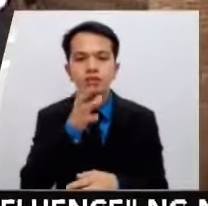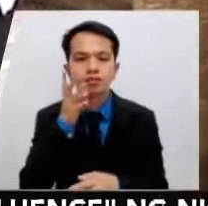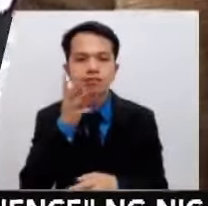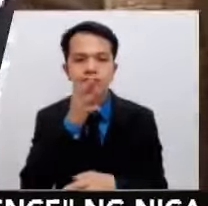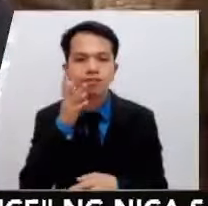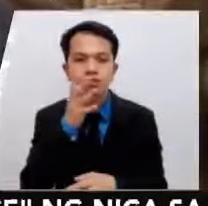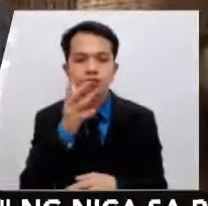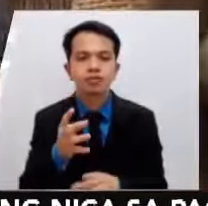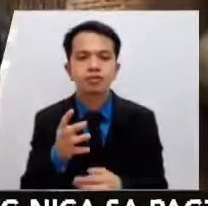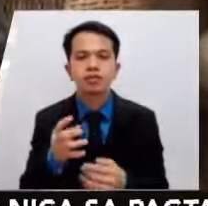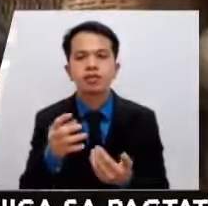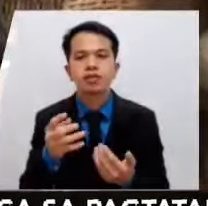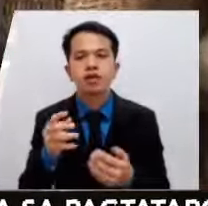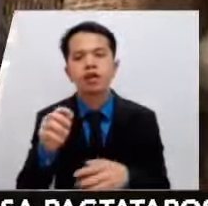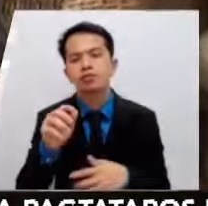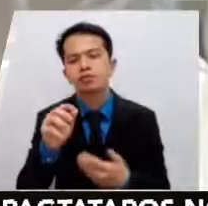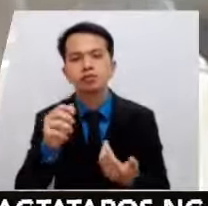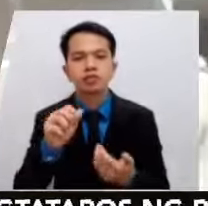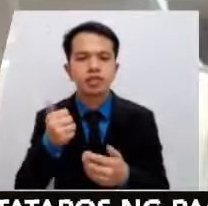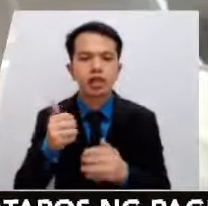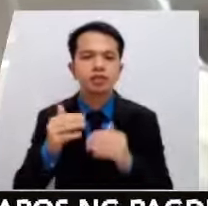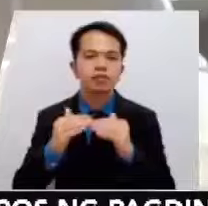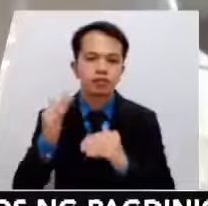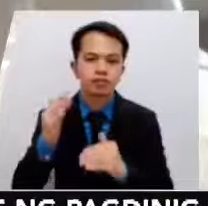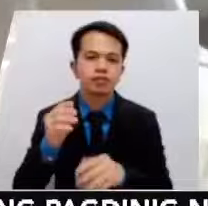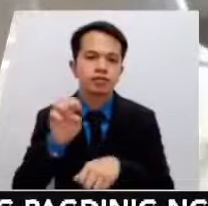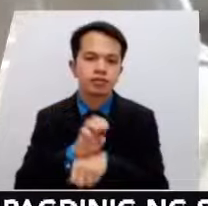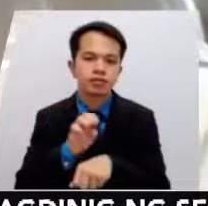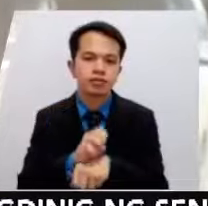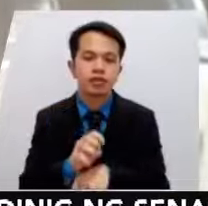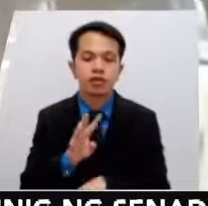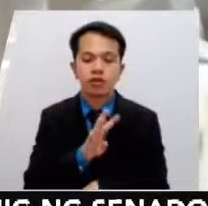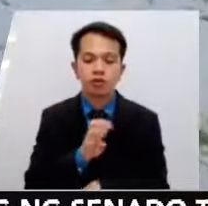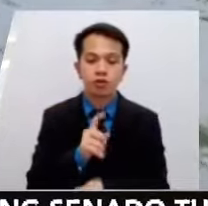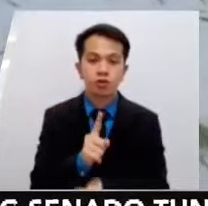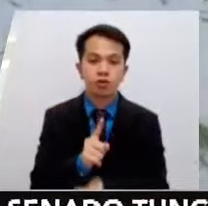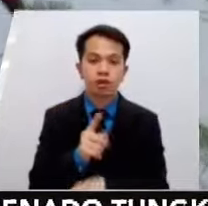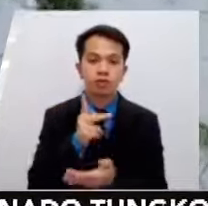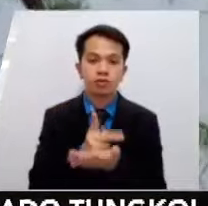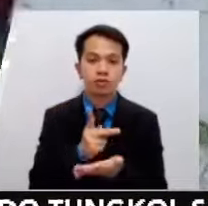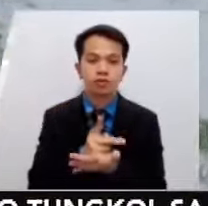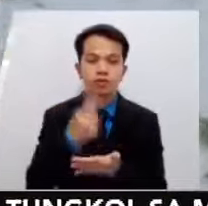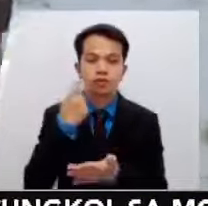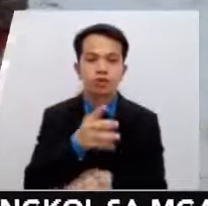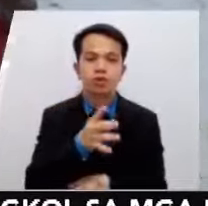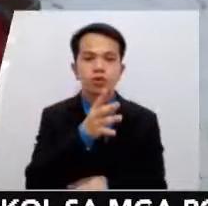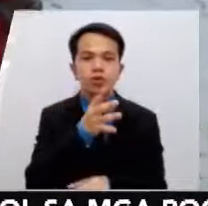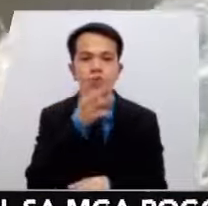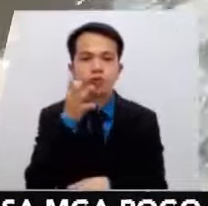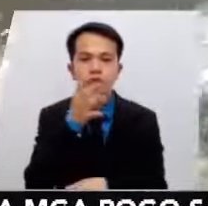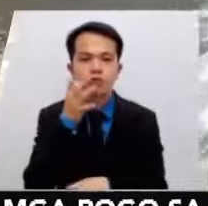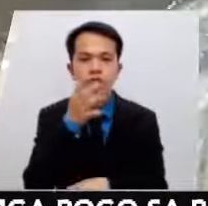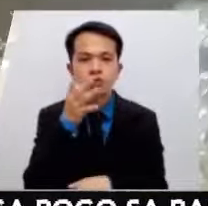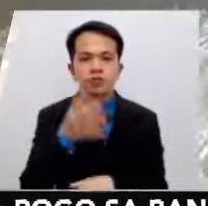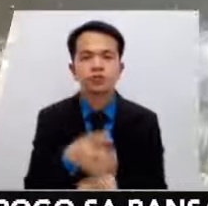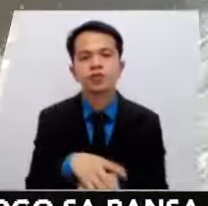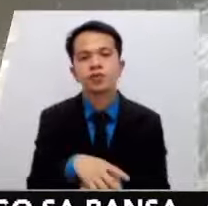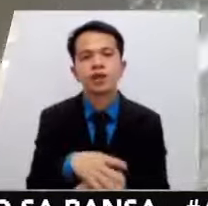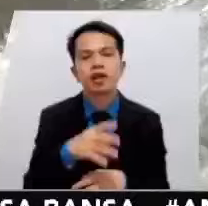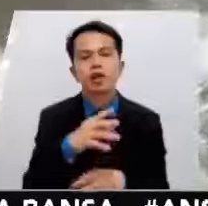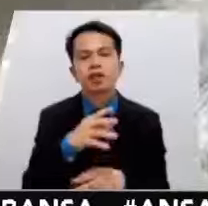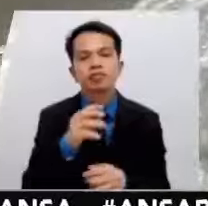may 10 o higit pang empleyado. 401 pesos naman sa agriculture sector, pati sa mga negosyo